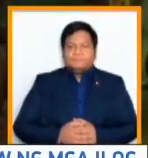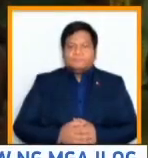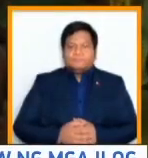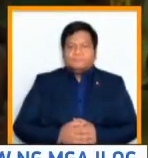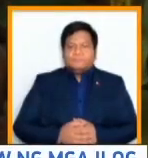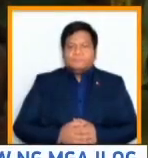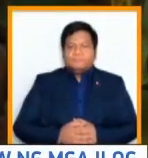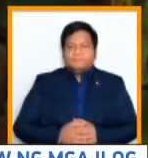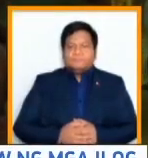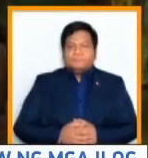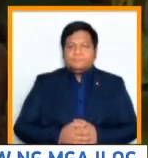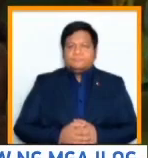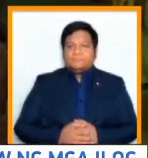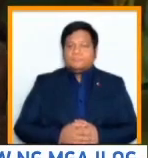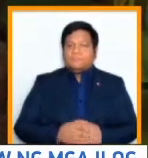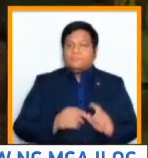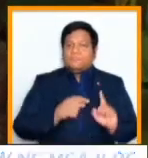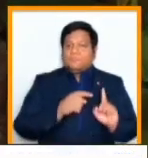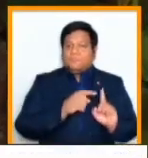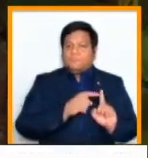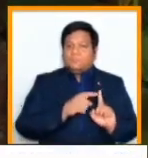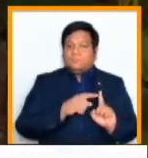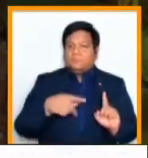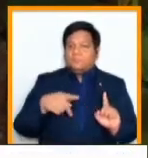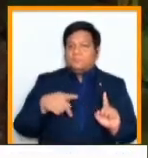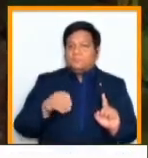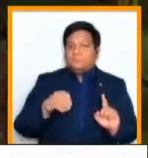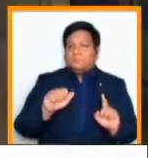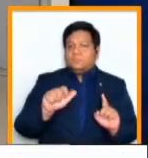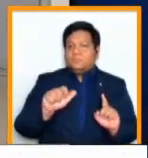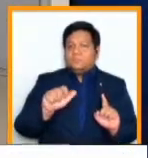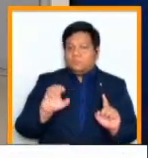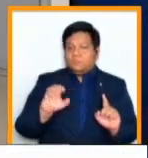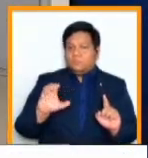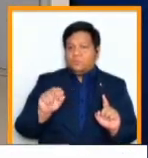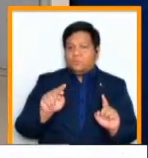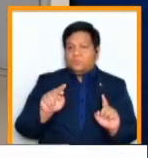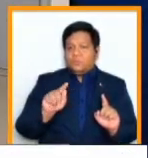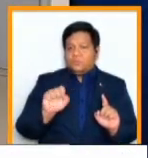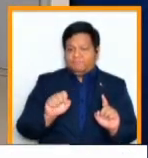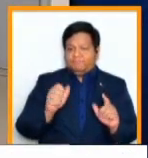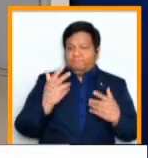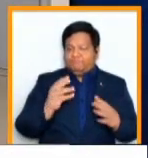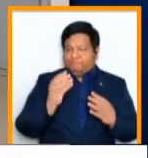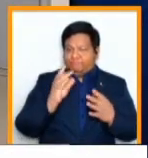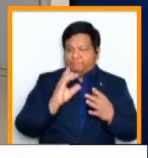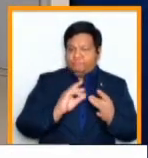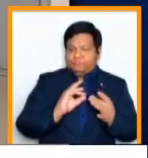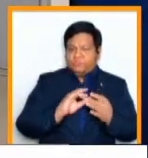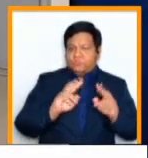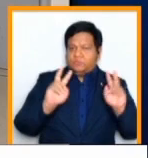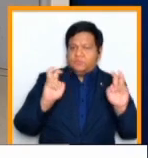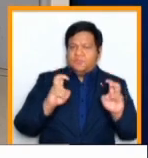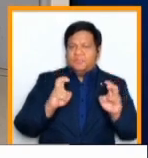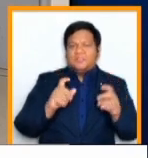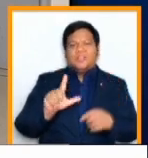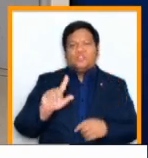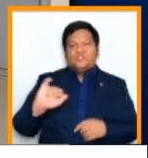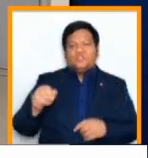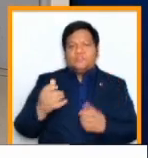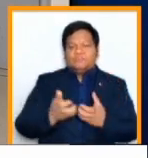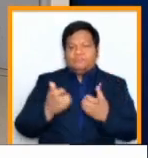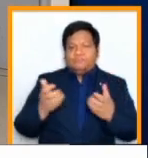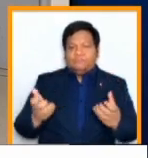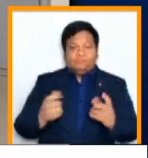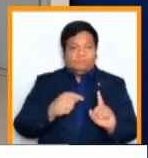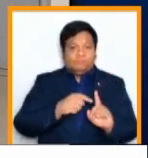Nagsalita na si Paolo Contis tungkol sa hiwalayan nila ni LJ Reyes. Sa kanyang Instagram post, inamin niya naging marupok daw siya